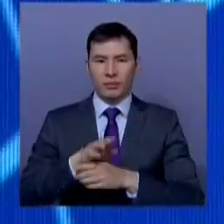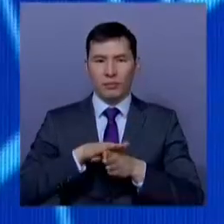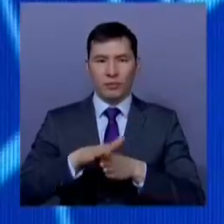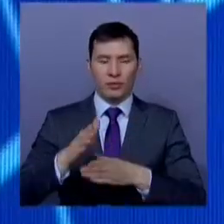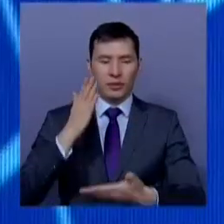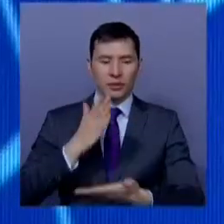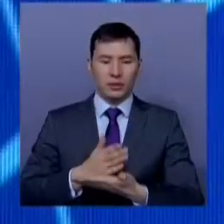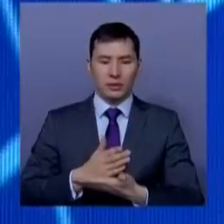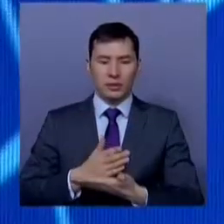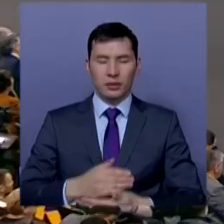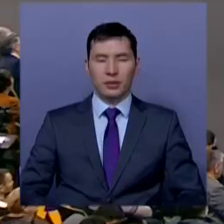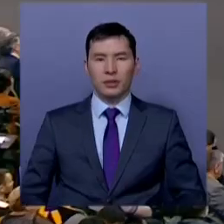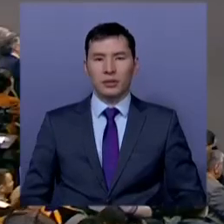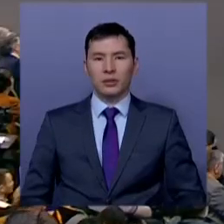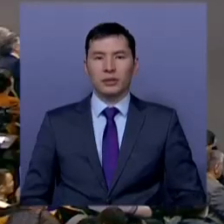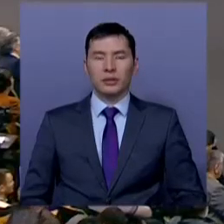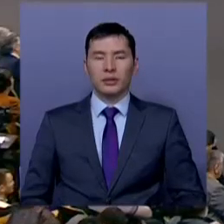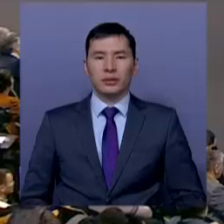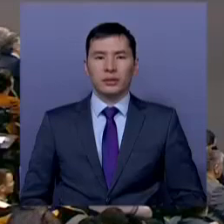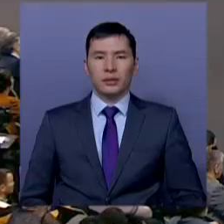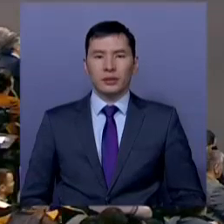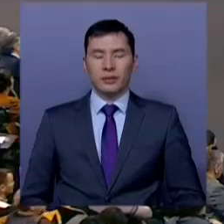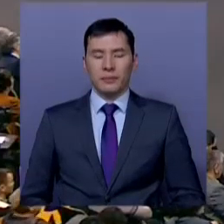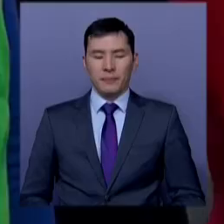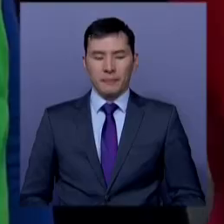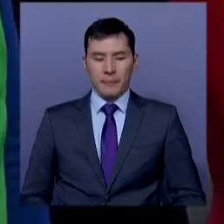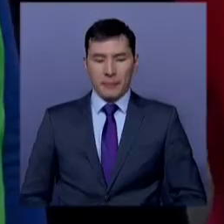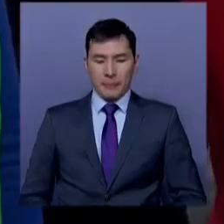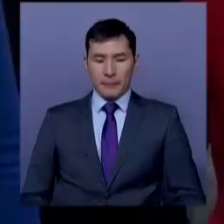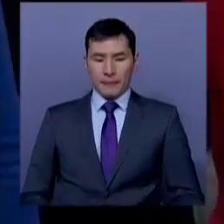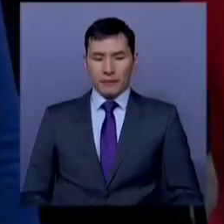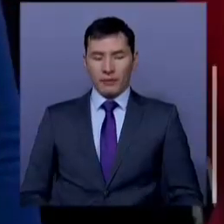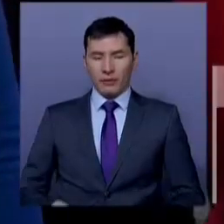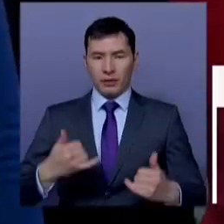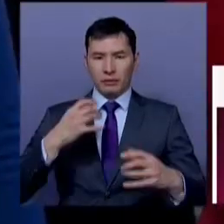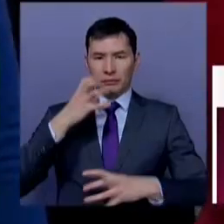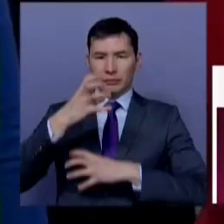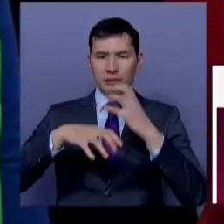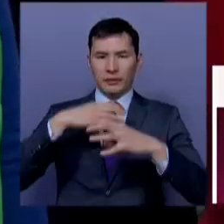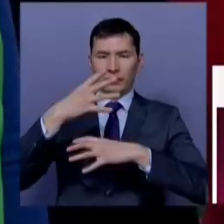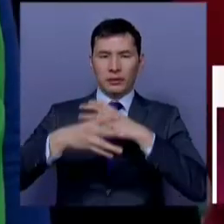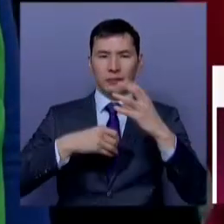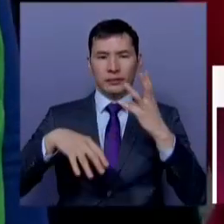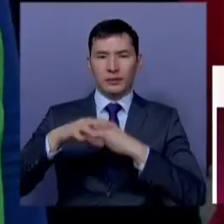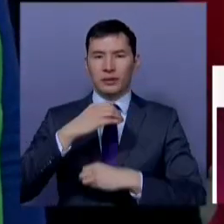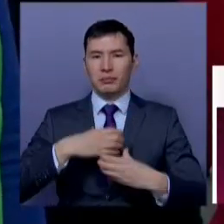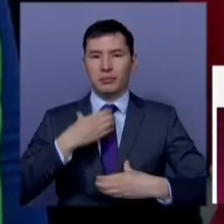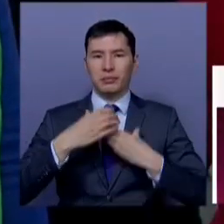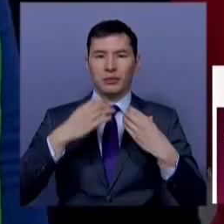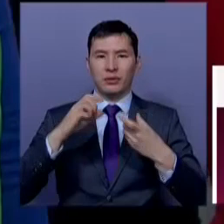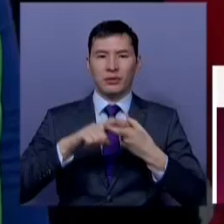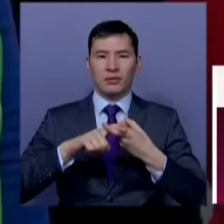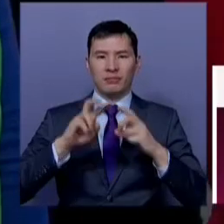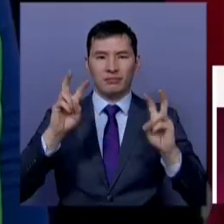болдырмау бойынша ағымдағы жағдай туралы сұрады. Во всем мире свирепствует эпидемия коронавируса.